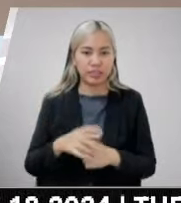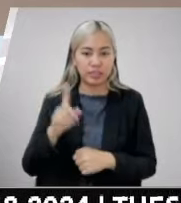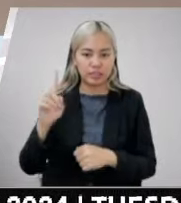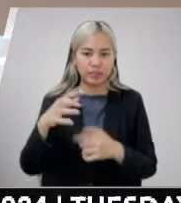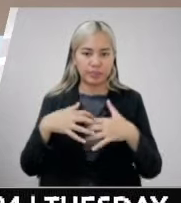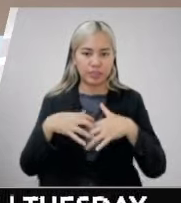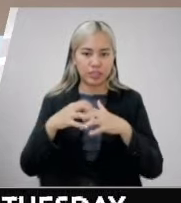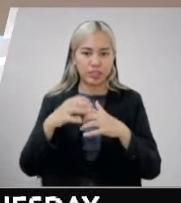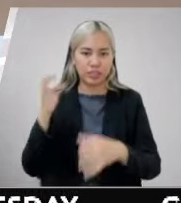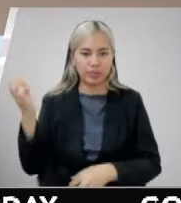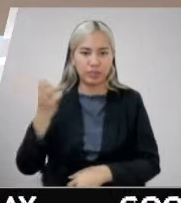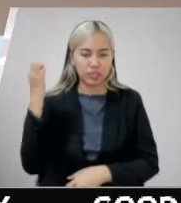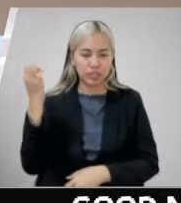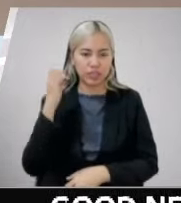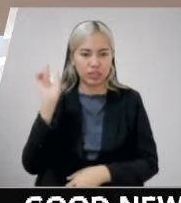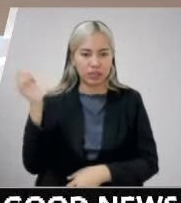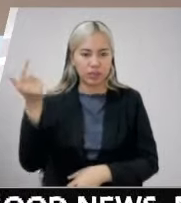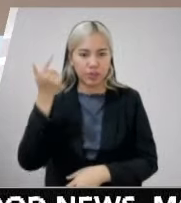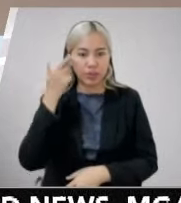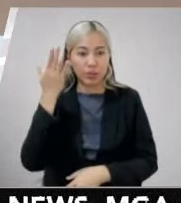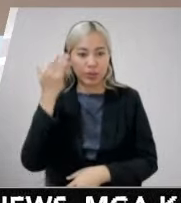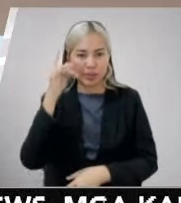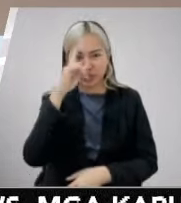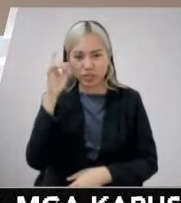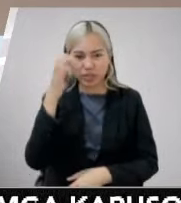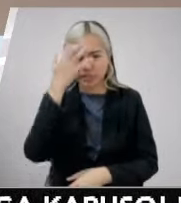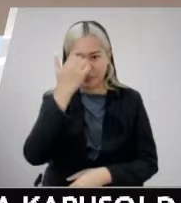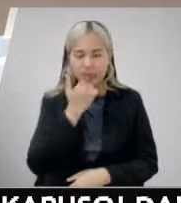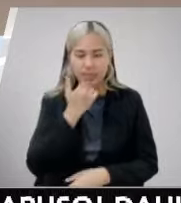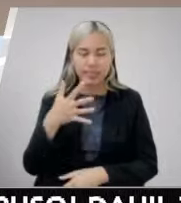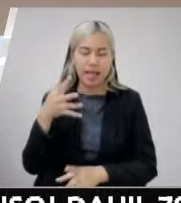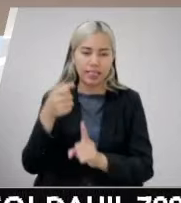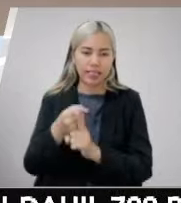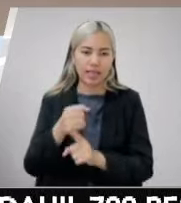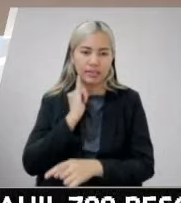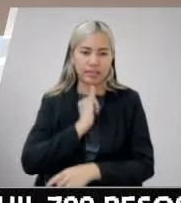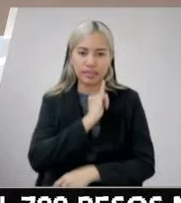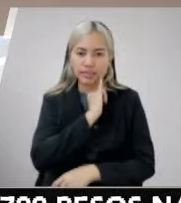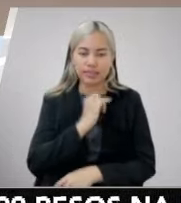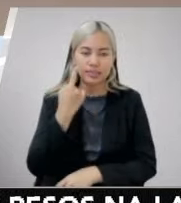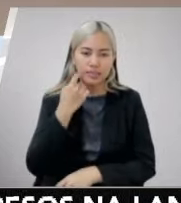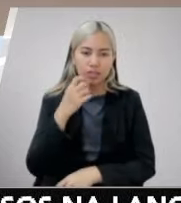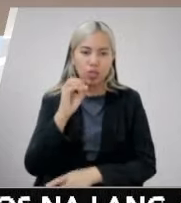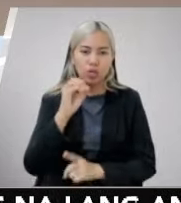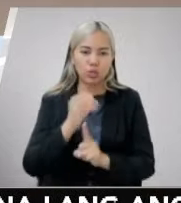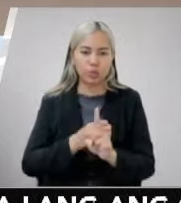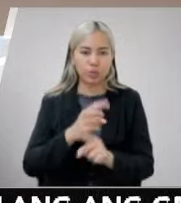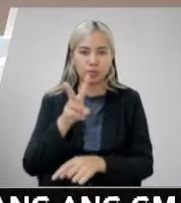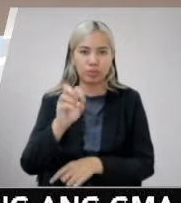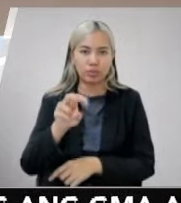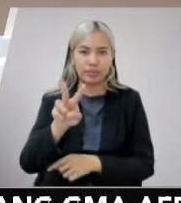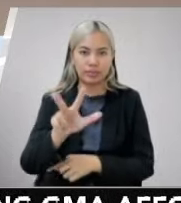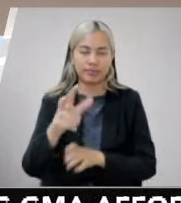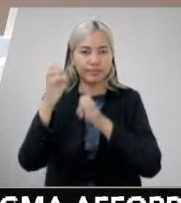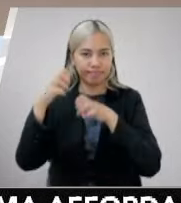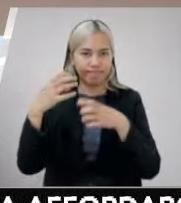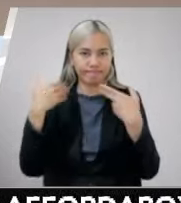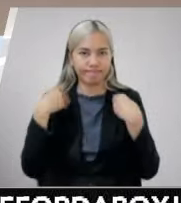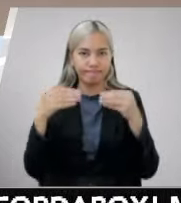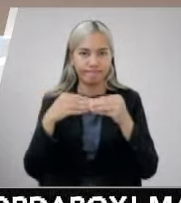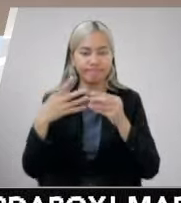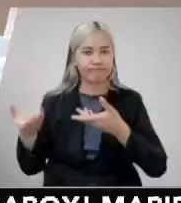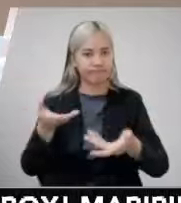government matapos umatake ang grupong Hamas sa Israel noong October 2023. Inaasahang magkakaroon ng konsultasyon ang Prime